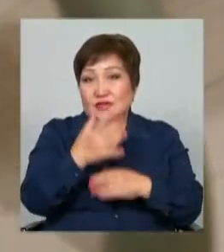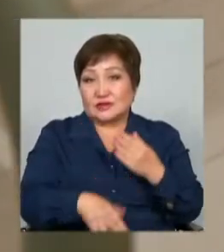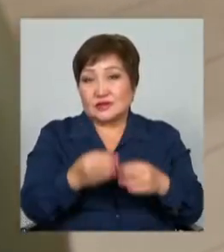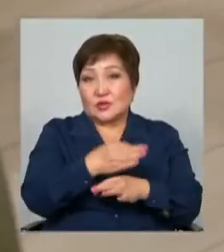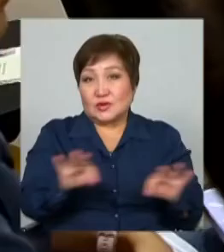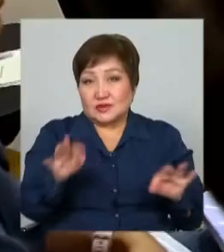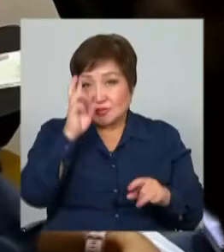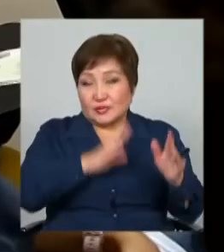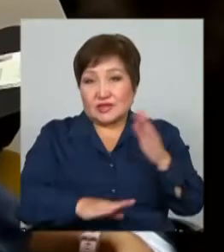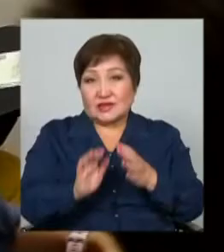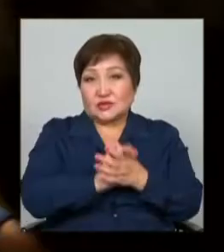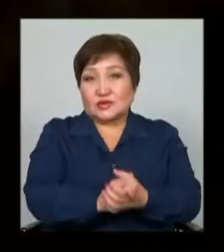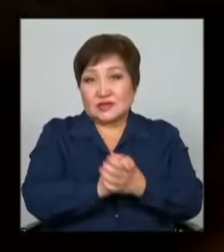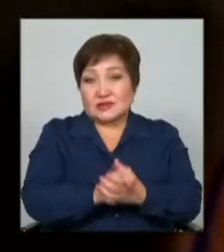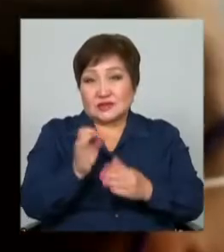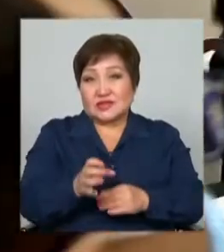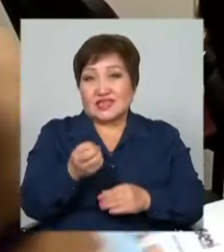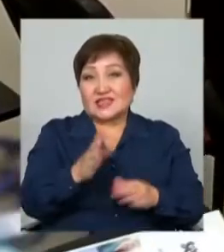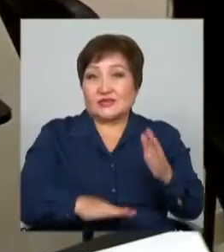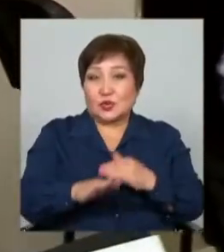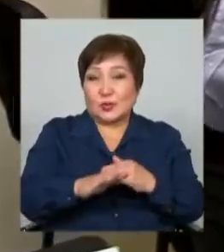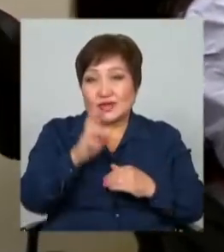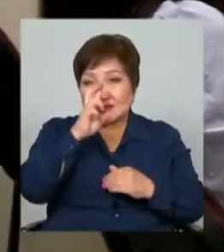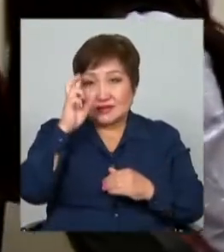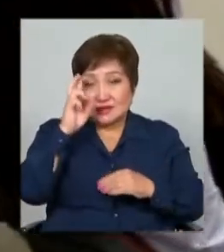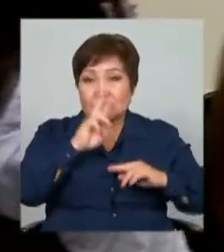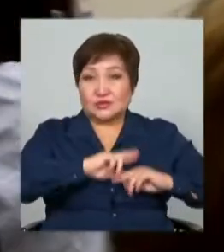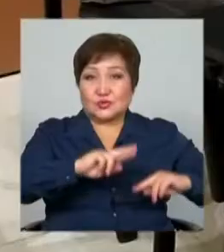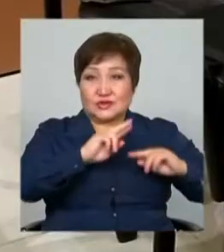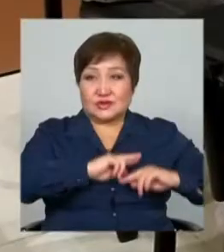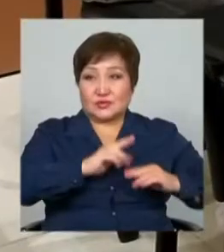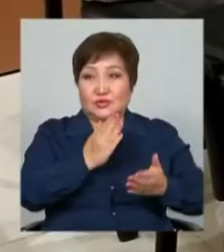мемлекеттер достастығы және Еуропа елдерінде жұмыс істеп тұр.